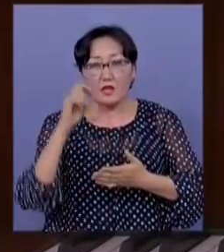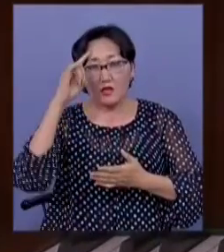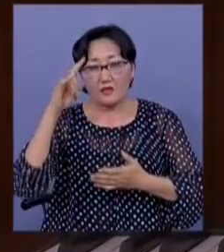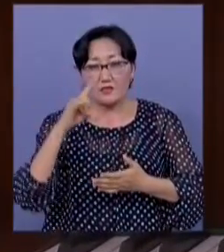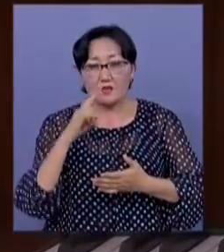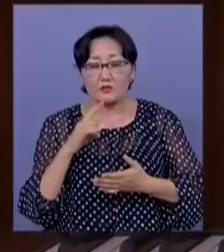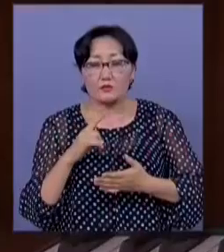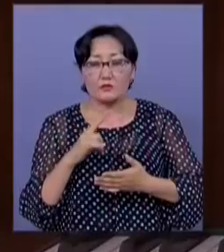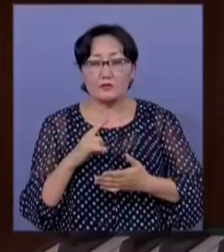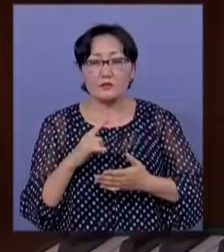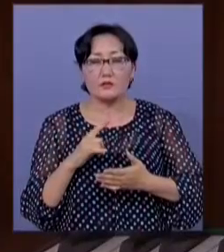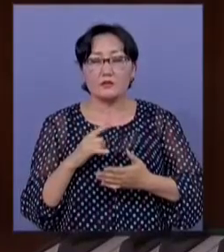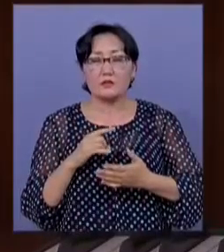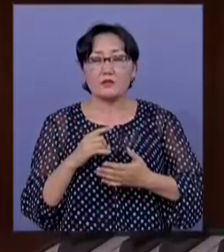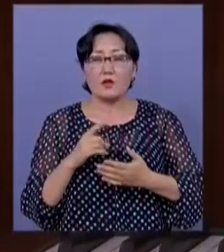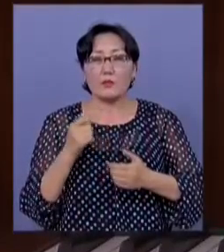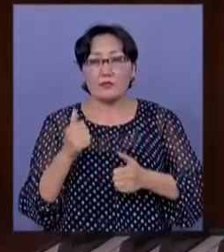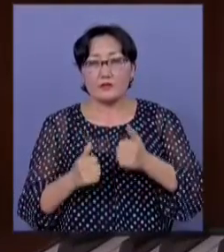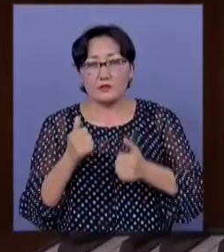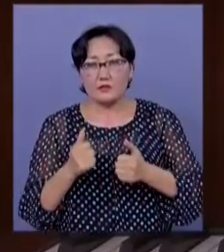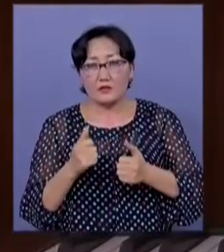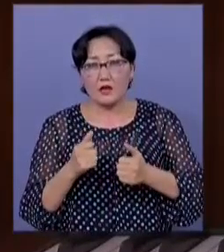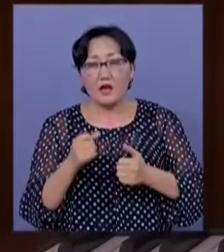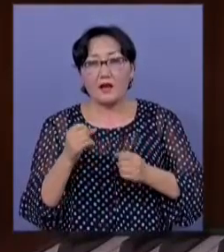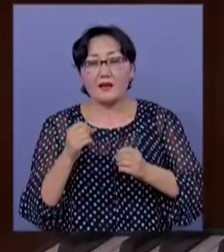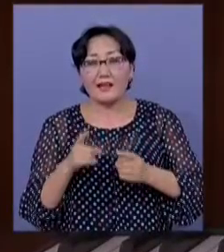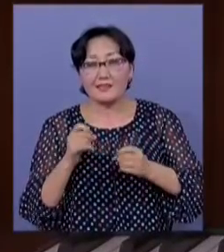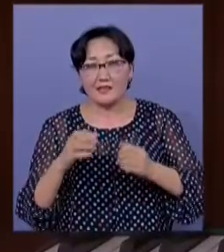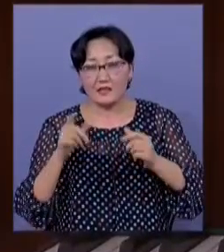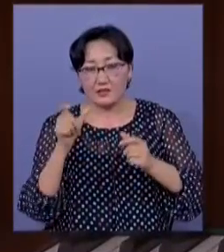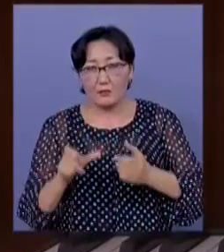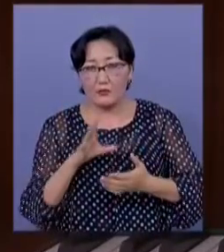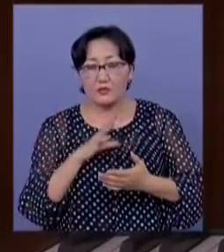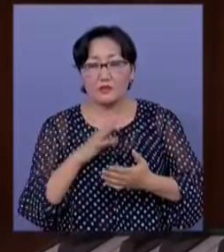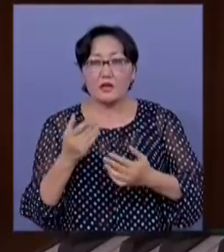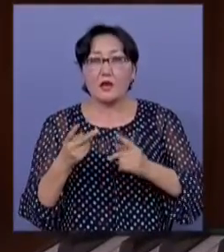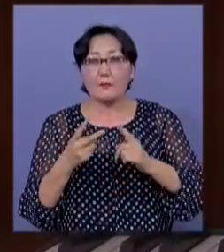сувенирін. Бір конкурсты бізде алтын адам болды, содан кейін бір конкурсты бізде